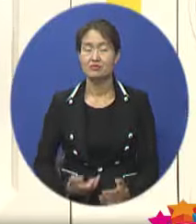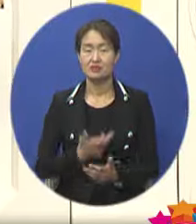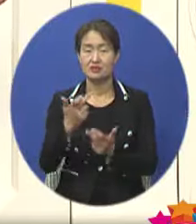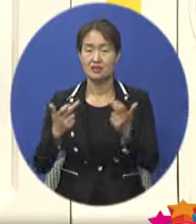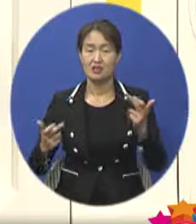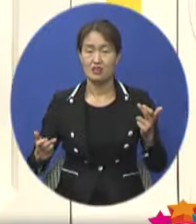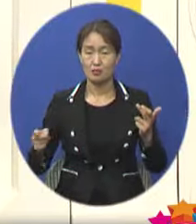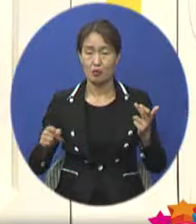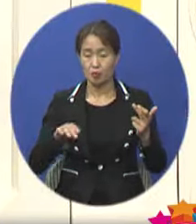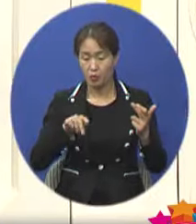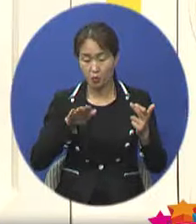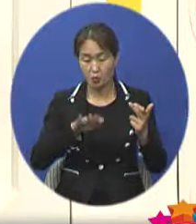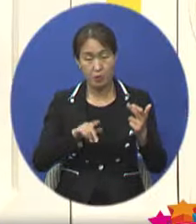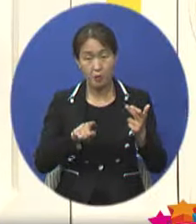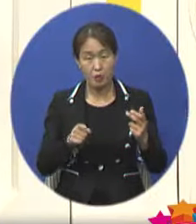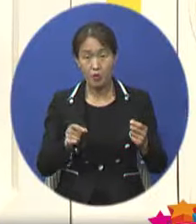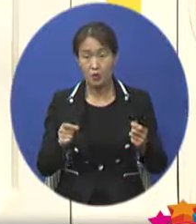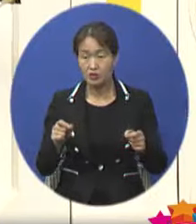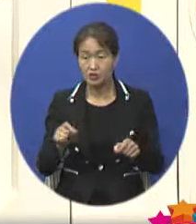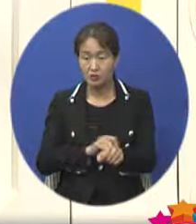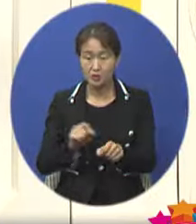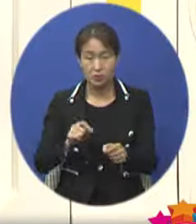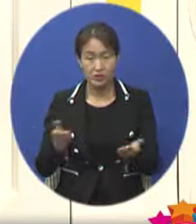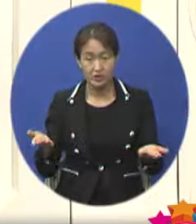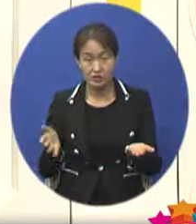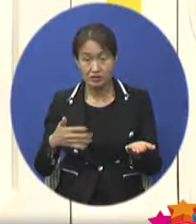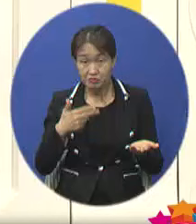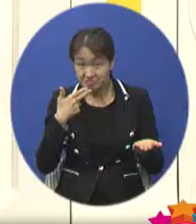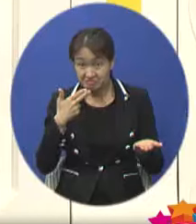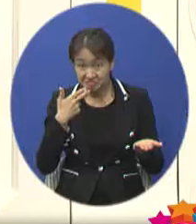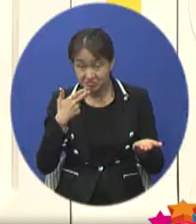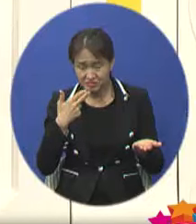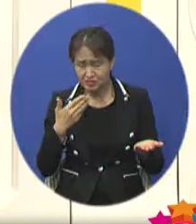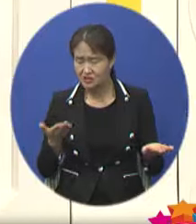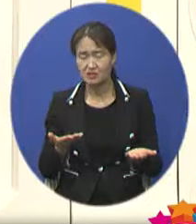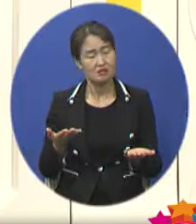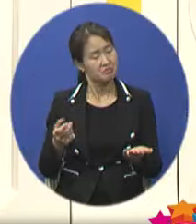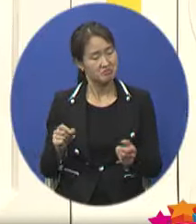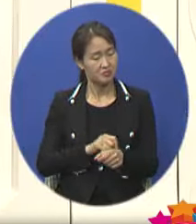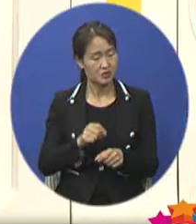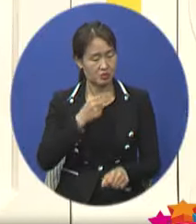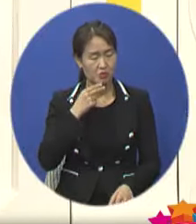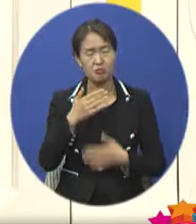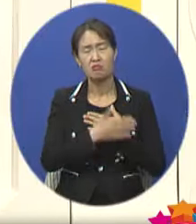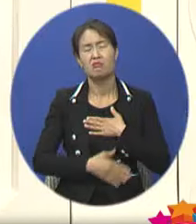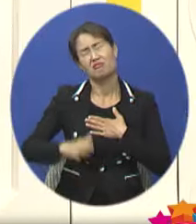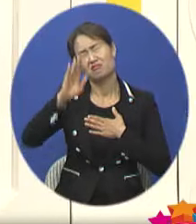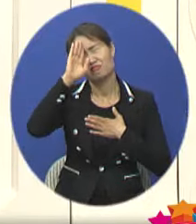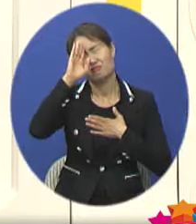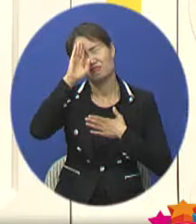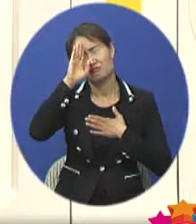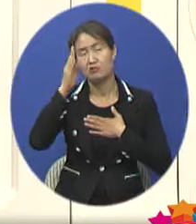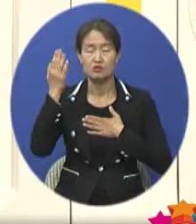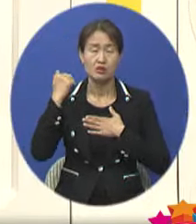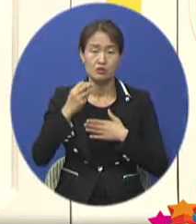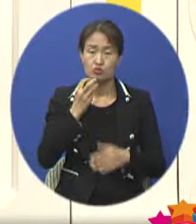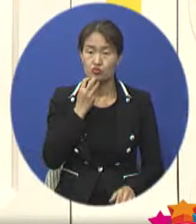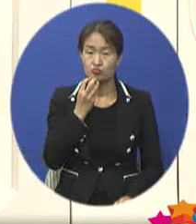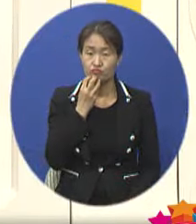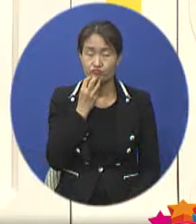무슨 소일거리는 이렇게 안 하세요? 뭐 상추도 심고 이렇게? 소일거리는 없고 그냥 몸이 아프니까 서울에서 예.